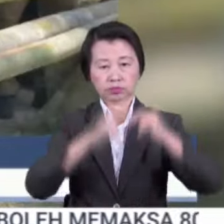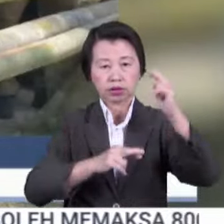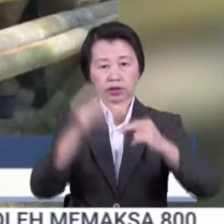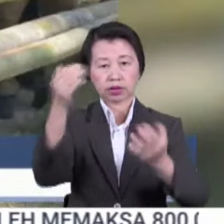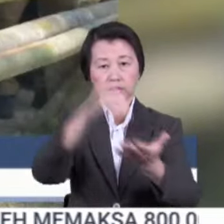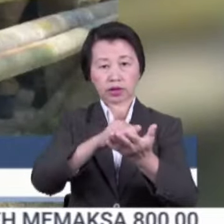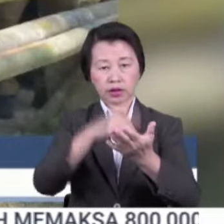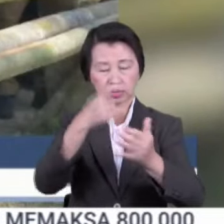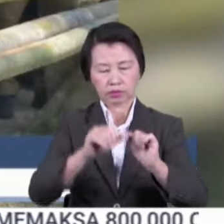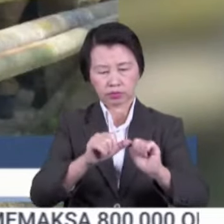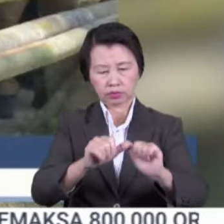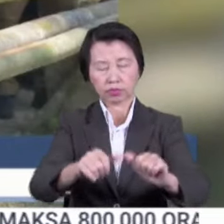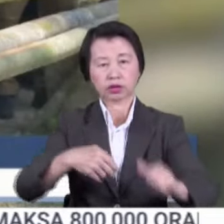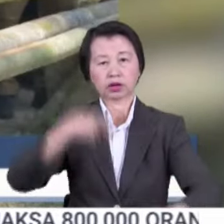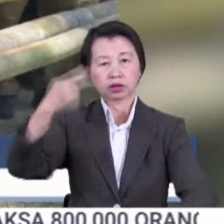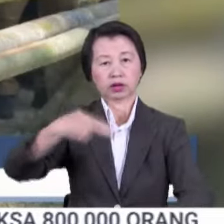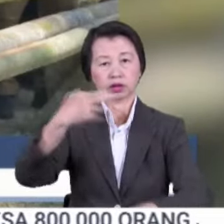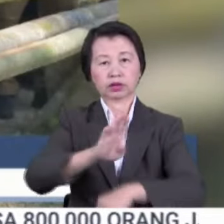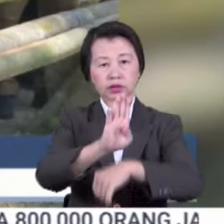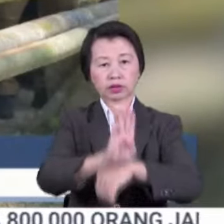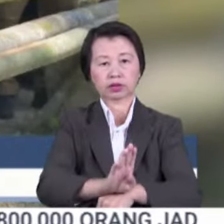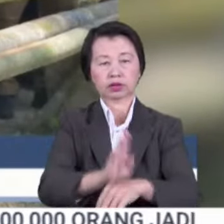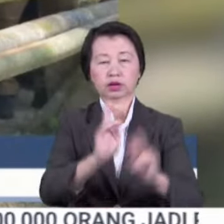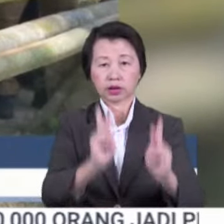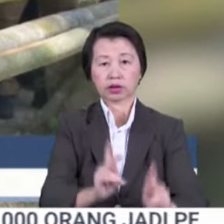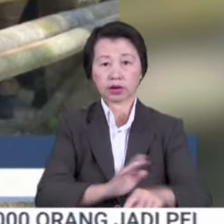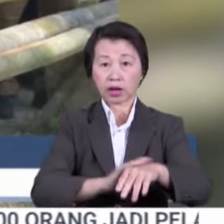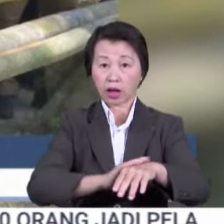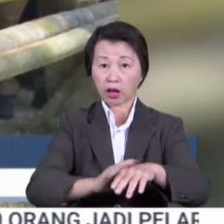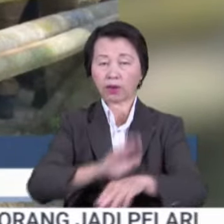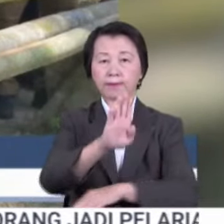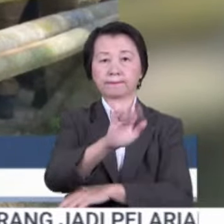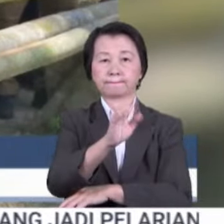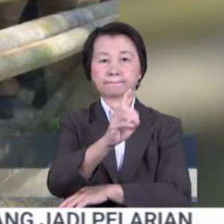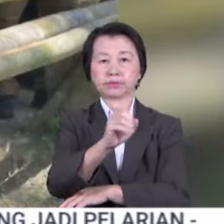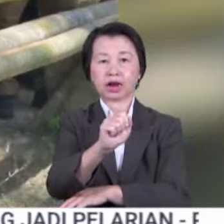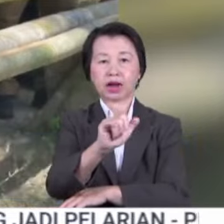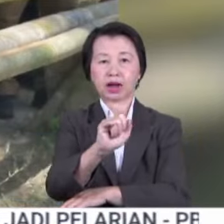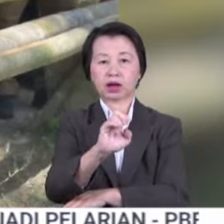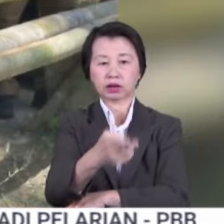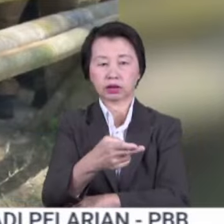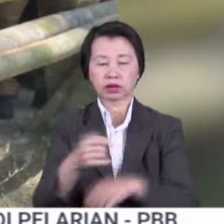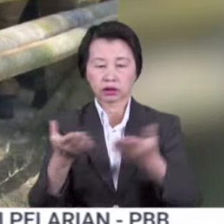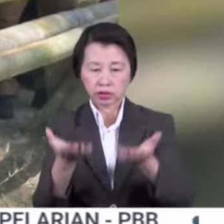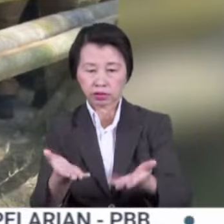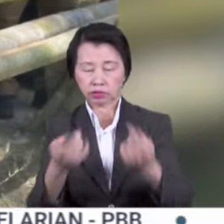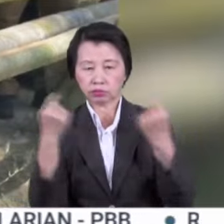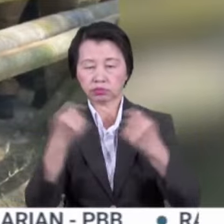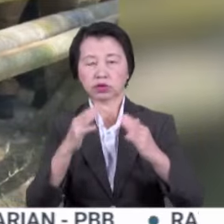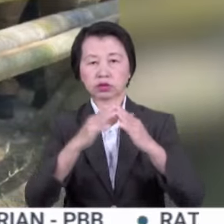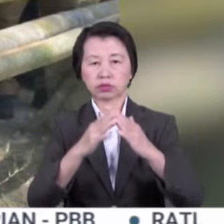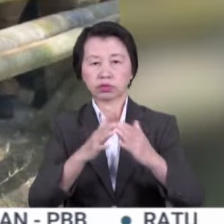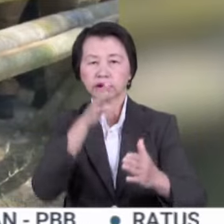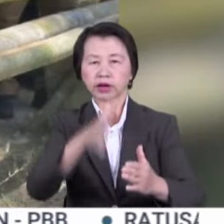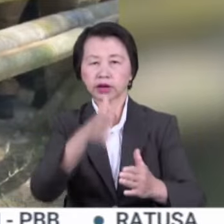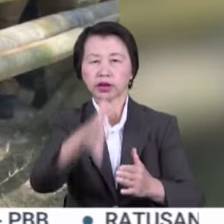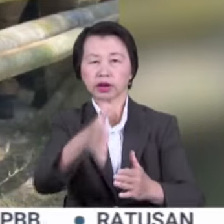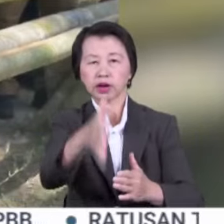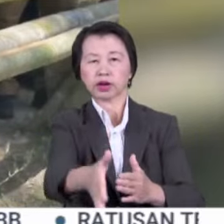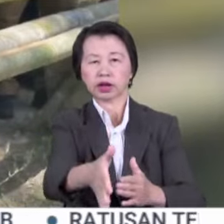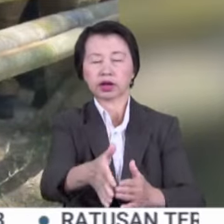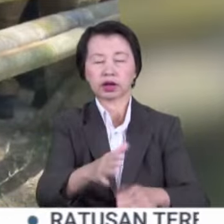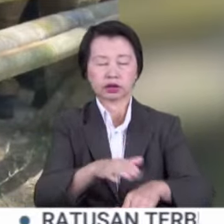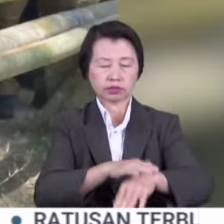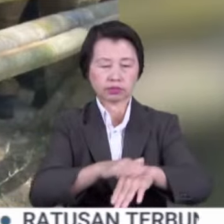melestarikan Sejarah Kebudayaan kaum budaya jelasnya Bung Brata pada asalnya merupakan kediaman nenek moyang bagi komunity